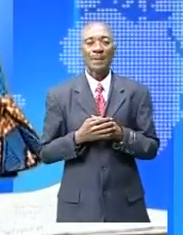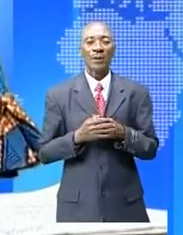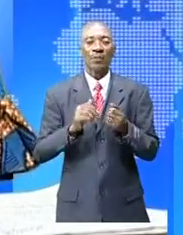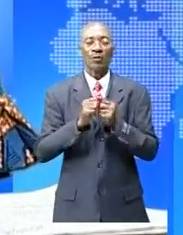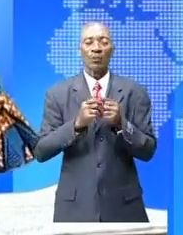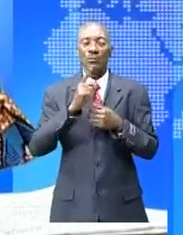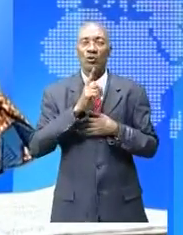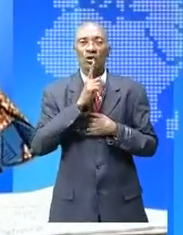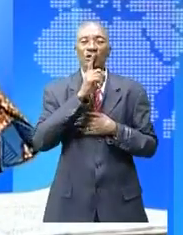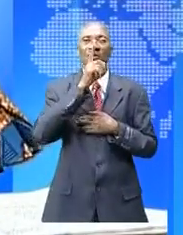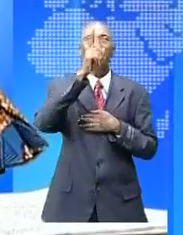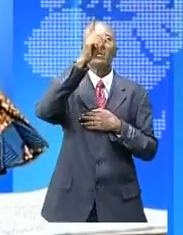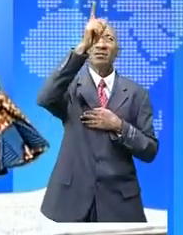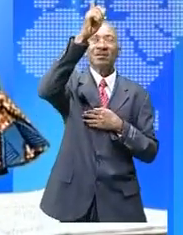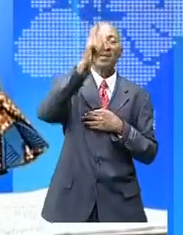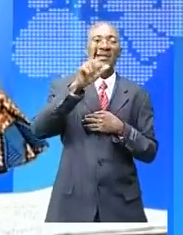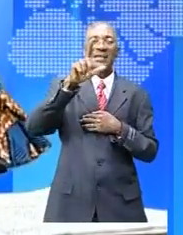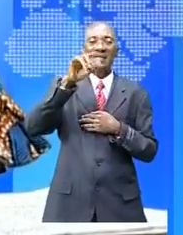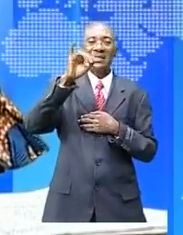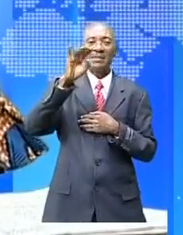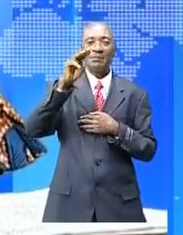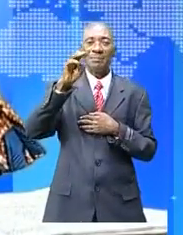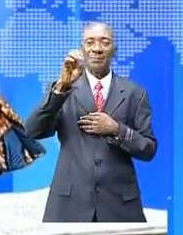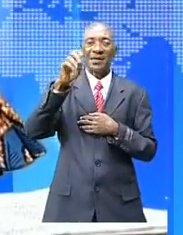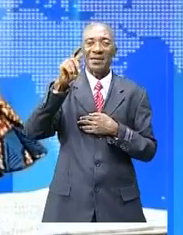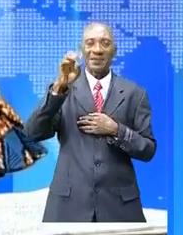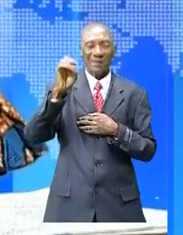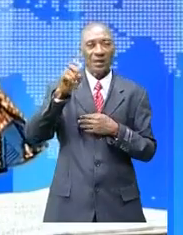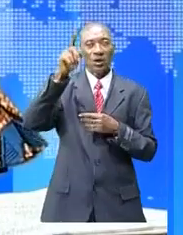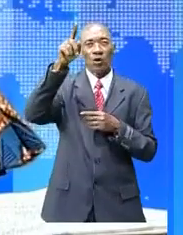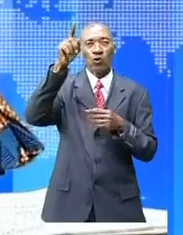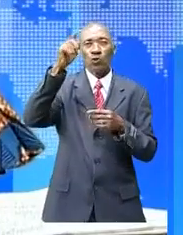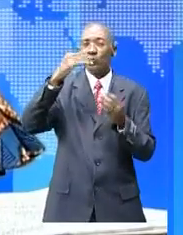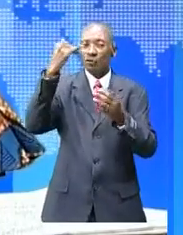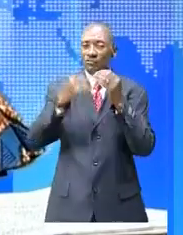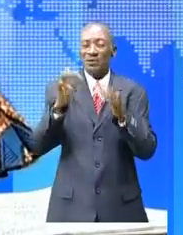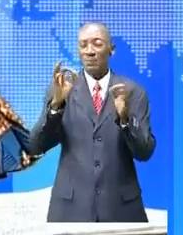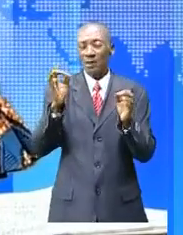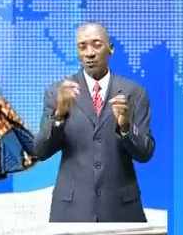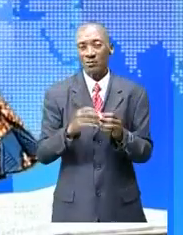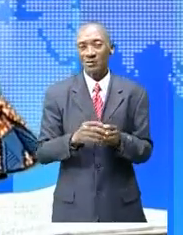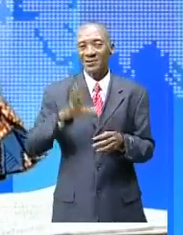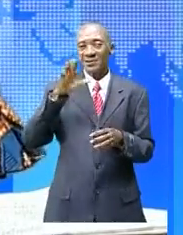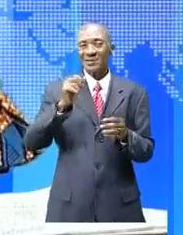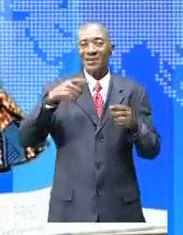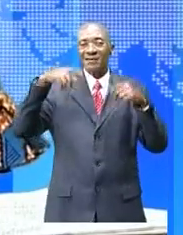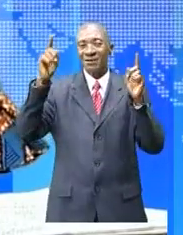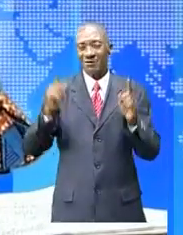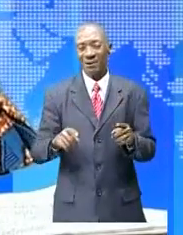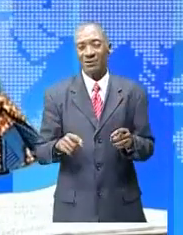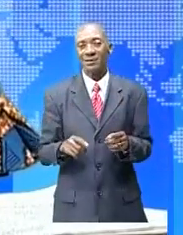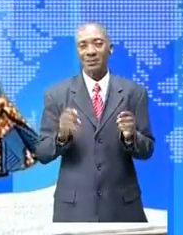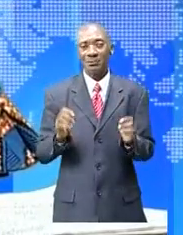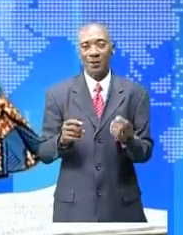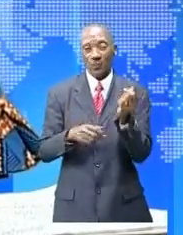fonctionne quand même avec les moyens de bord. Ce monument délimité totalise de nos jours 50 ans, occasion pour les responsables de ces